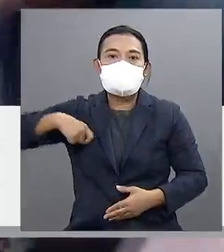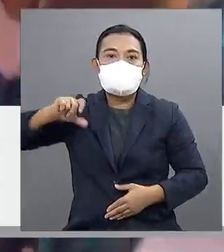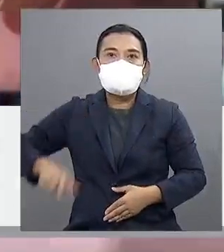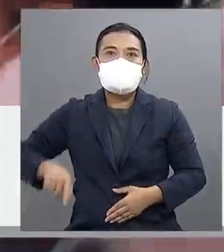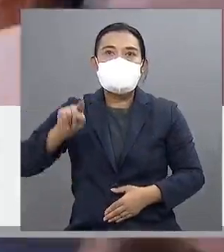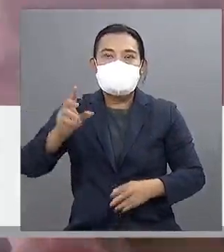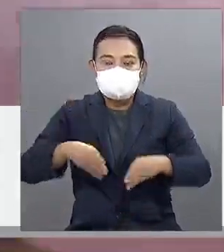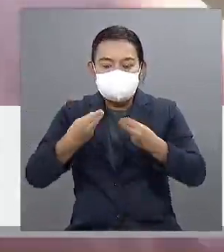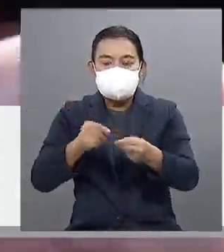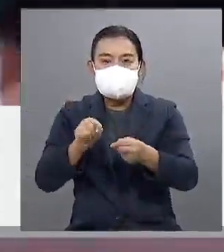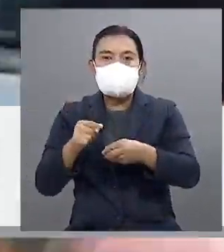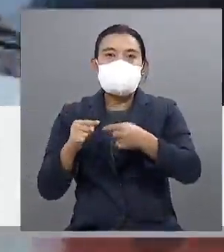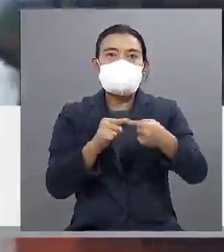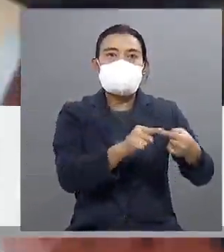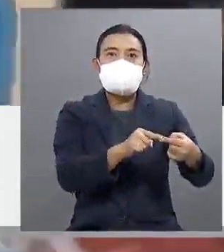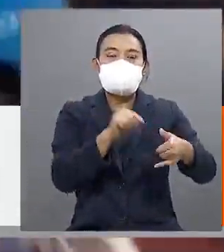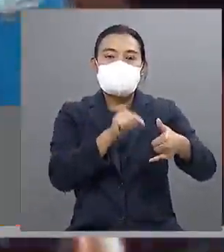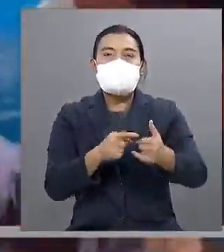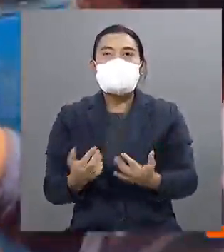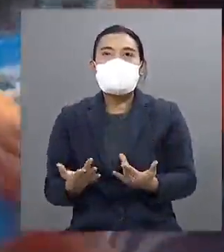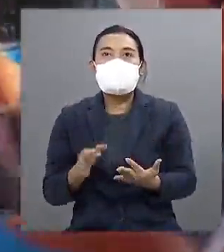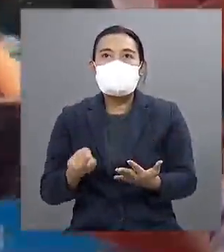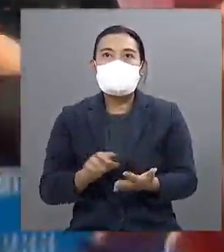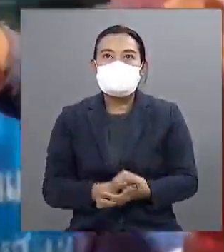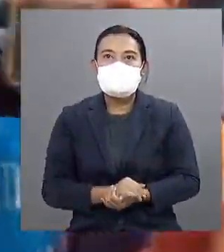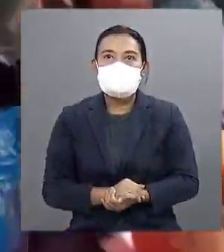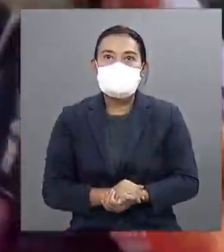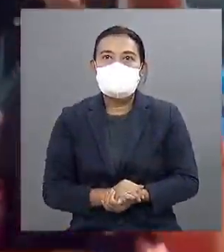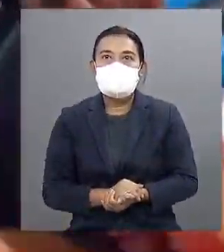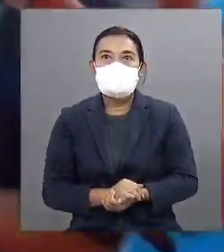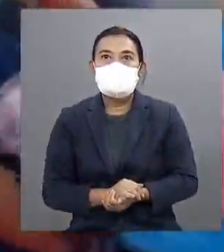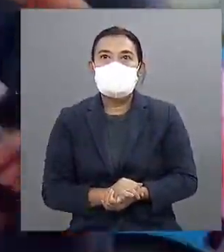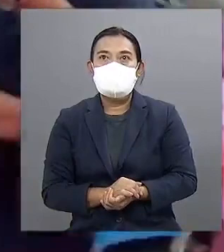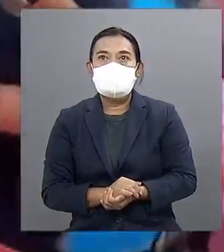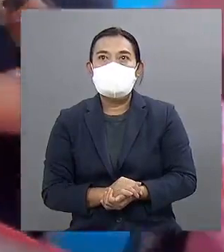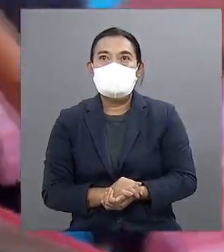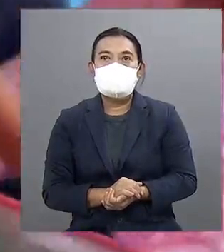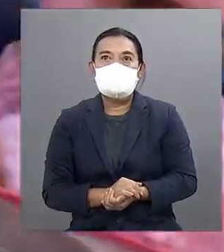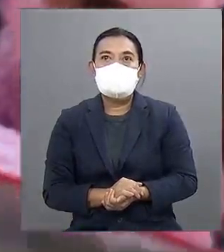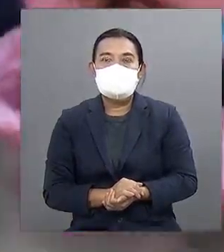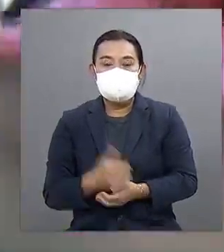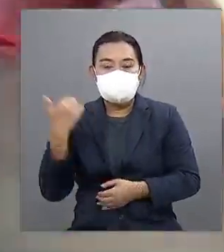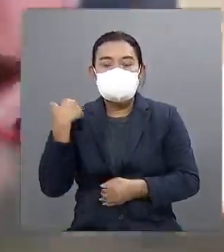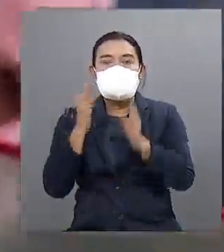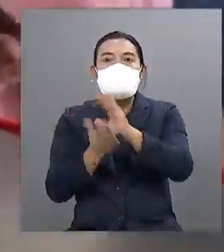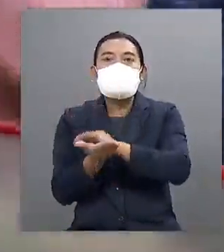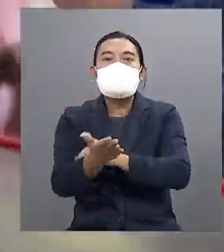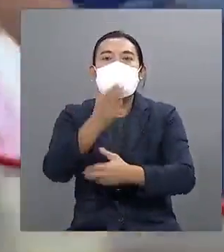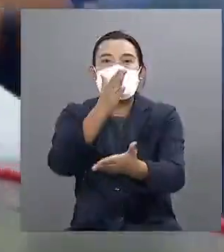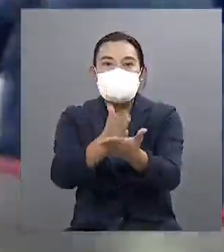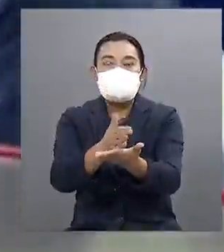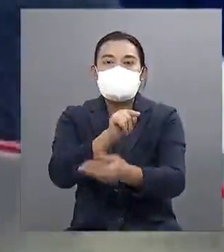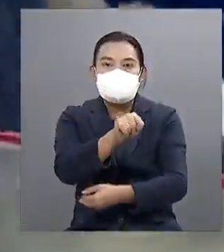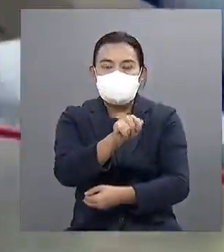หลังจากที่ขอชะลอคดีเอาไว้ก่อนส่วนกรณีที่เกิดขึ้นถ้ามีคนขอให้หยุดทำคดีนายสิทธาบ